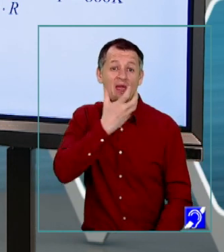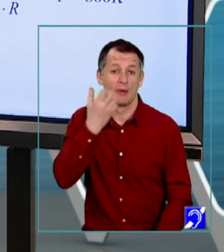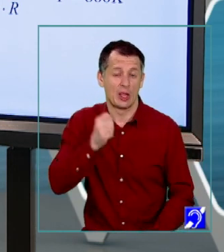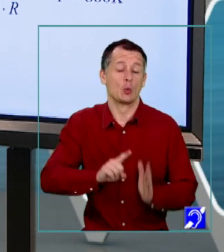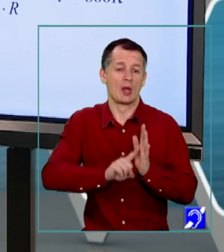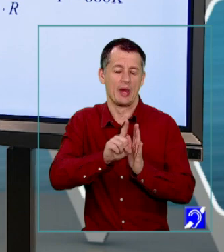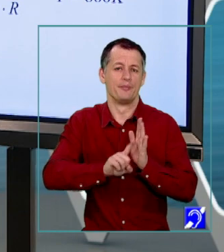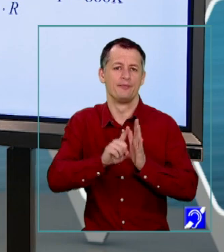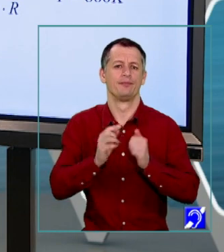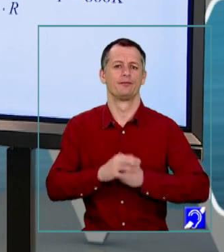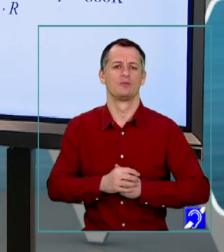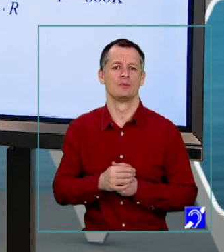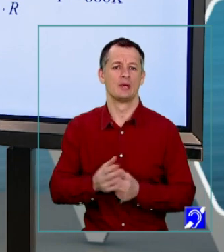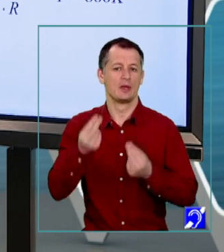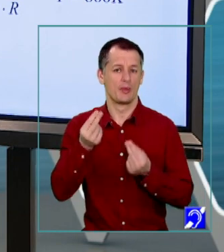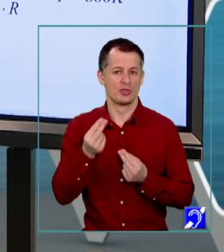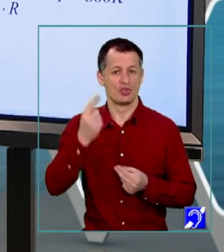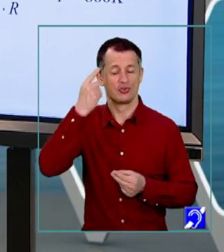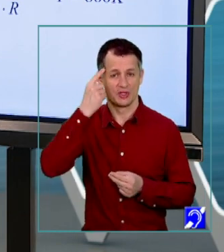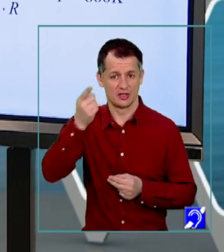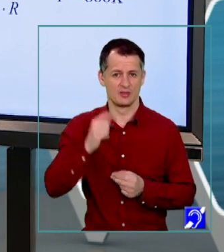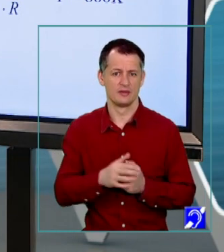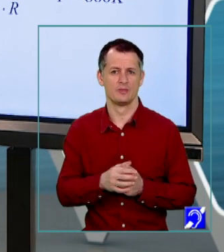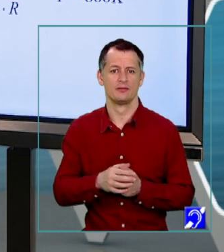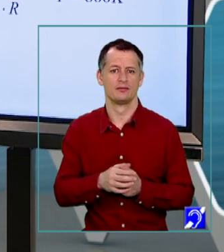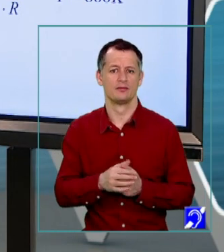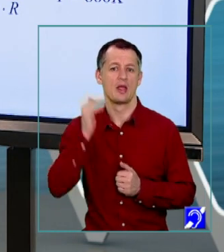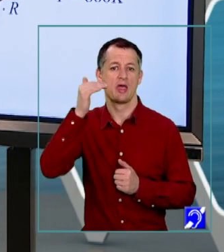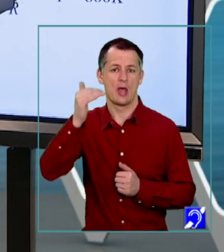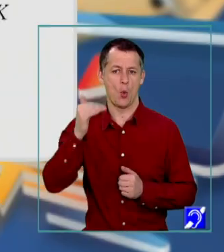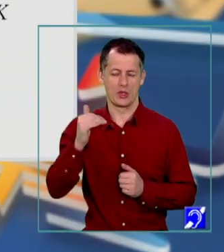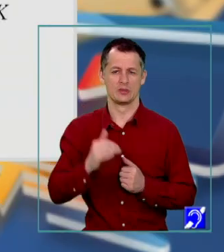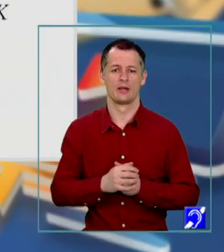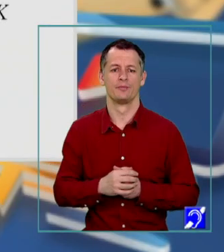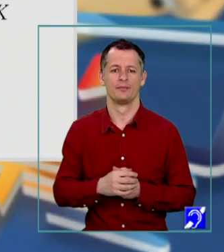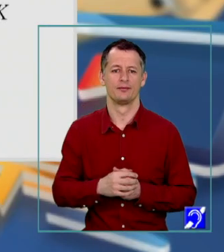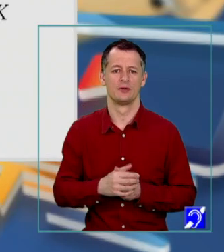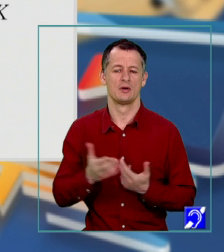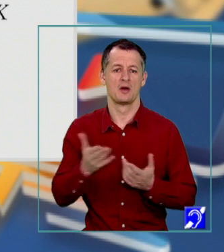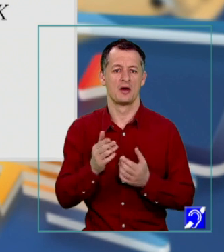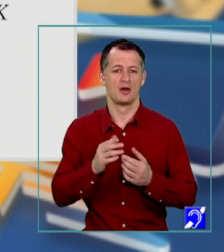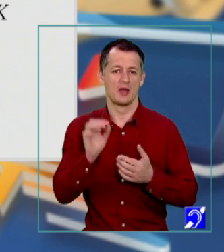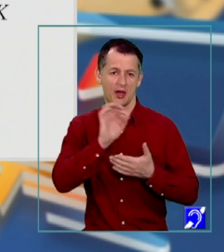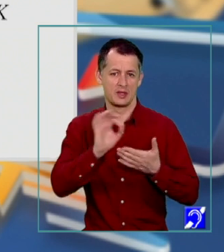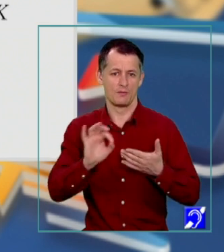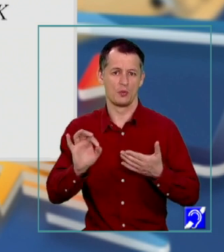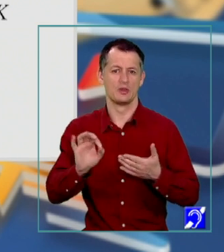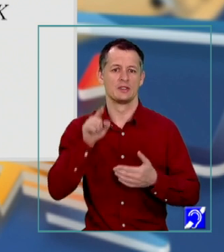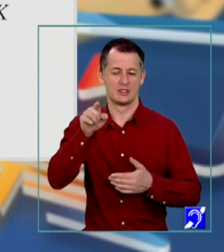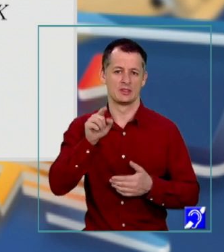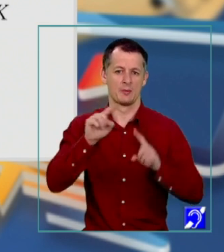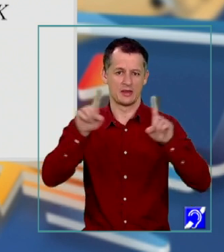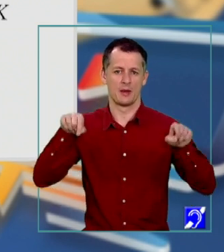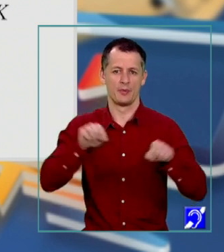vă gândiți la ecuația termică de stare, a cărei expresie este deja scrisă pe tablă.